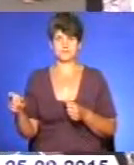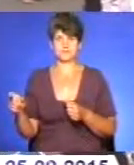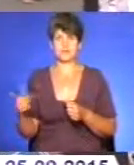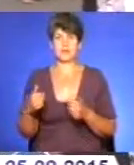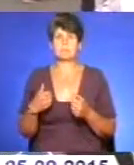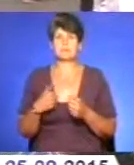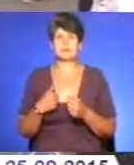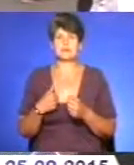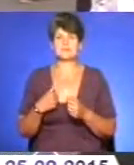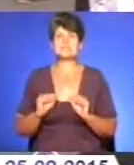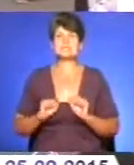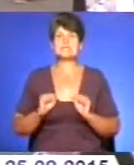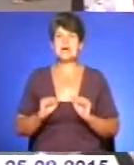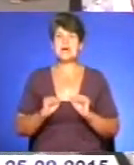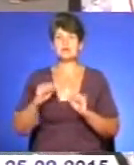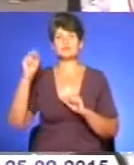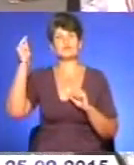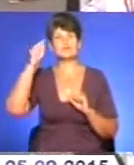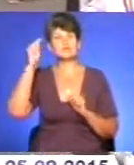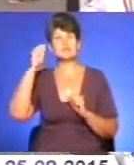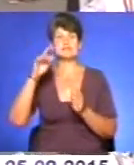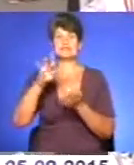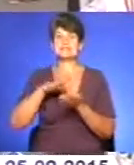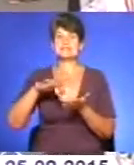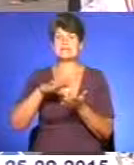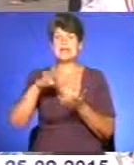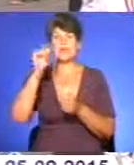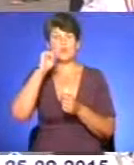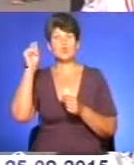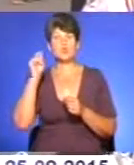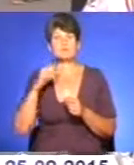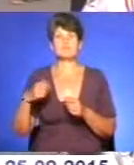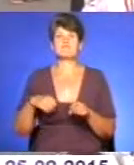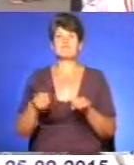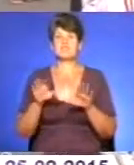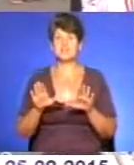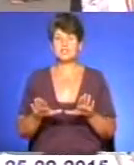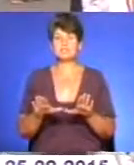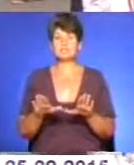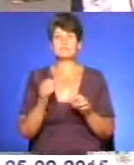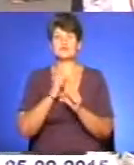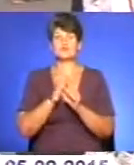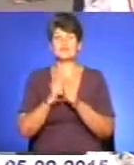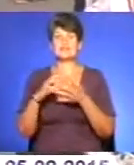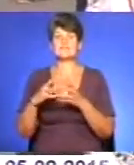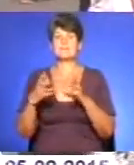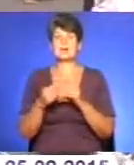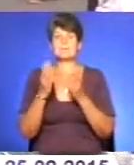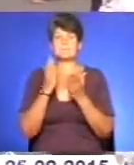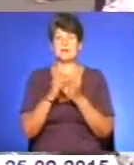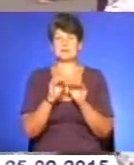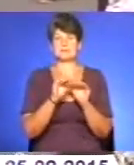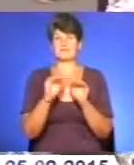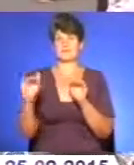Ми стараємося вчитися, от центральна Україна, ми вирішили так, чи зробили висновок такий, що має рівнятися от на